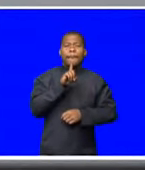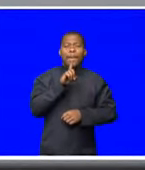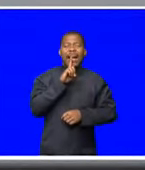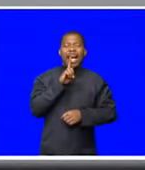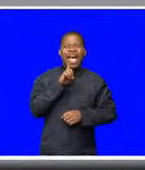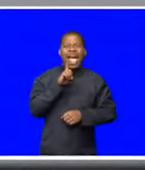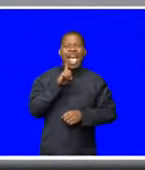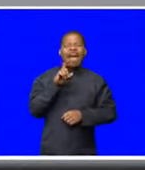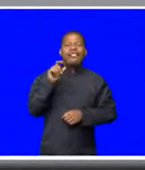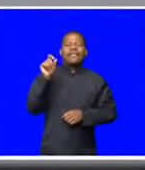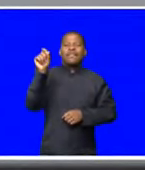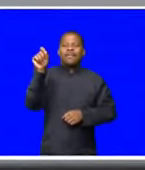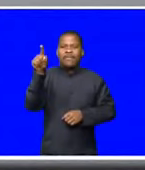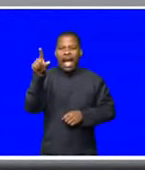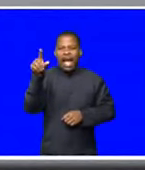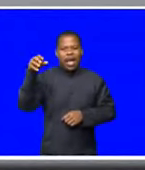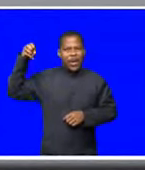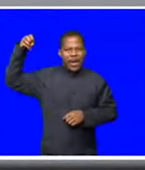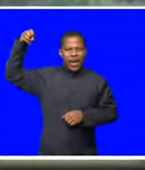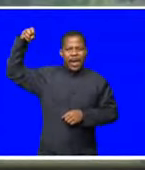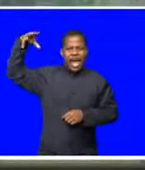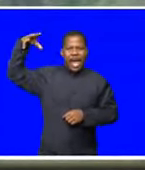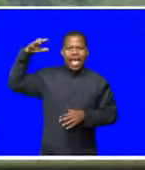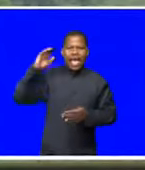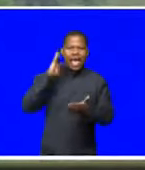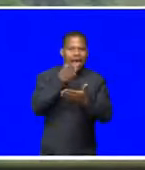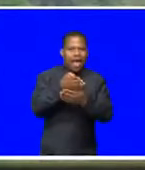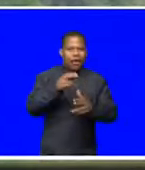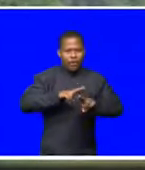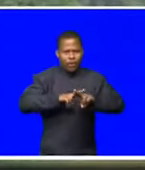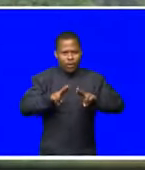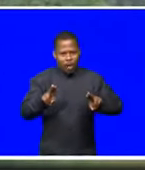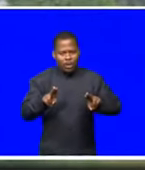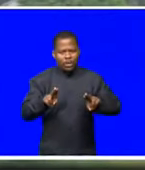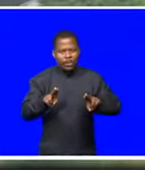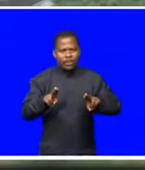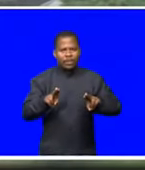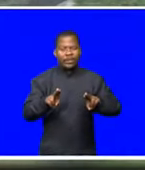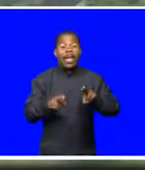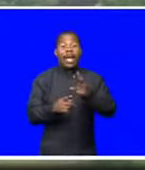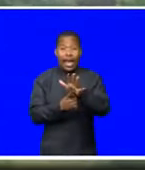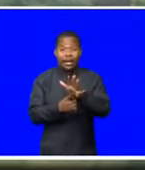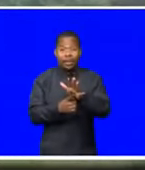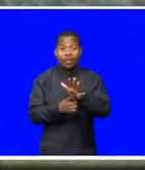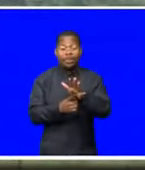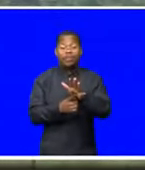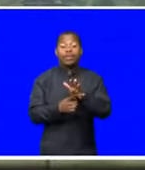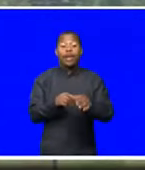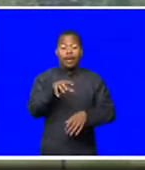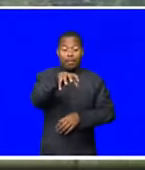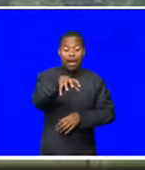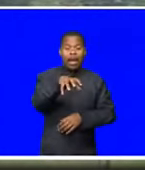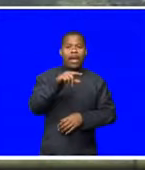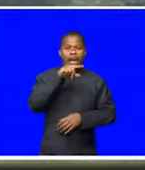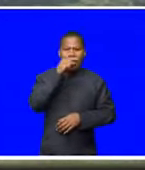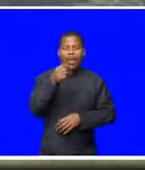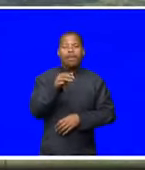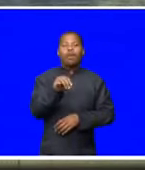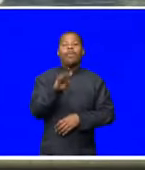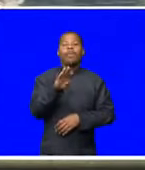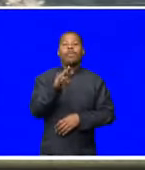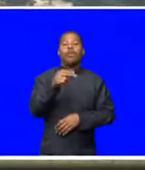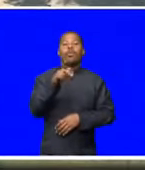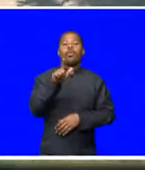akufiki ekhathi nekhathi netindzawo letifana nasembuleni lapho bucala lokufana nenkubulalana buthe